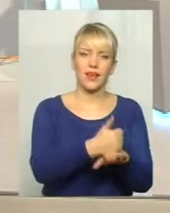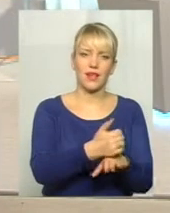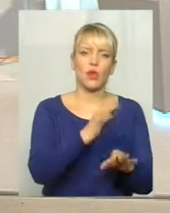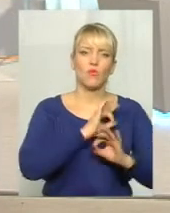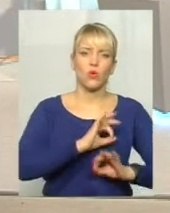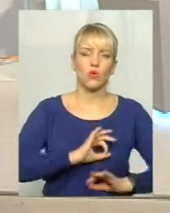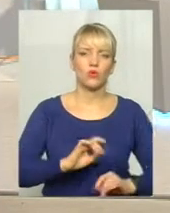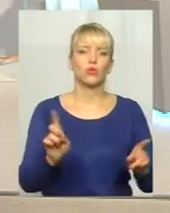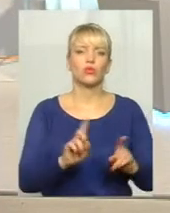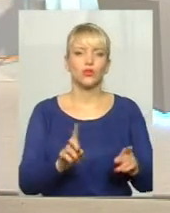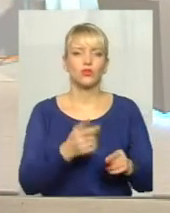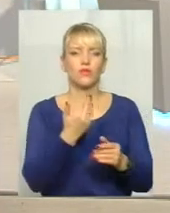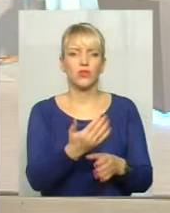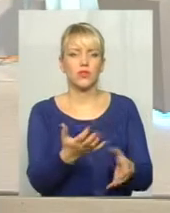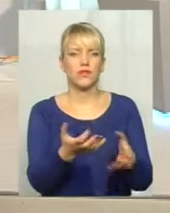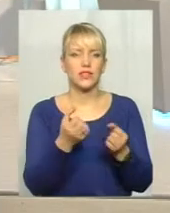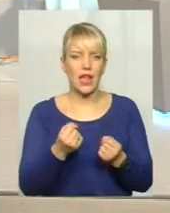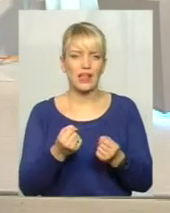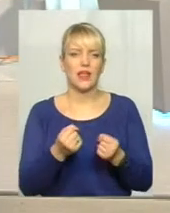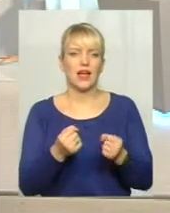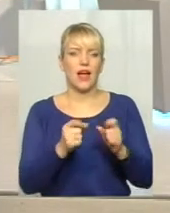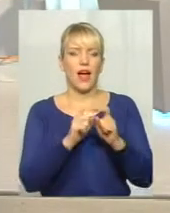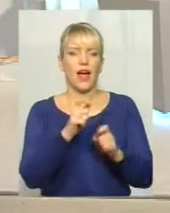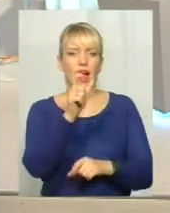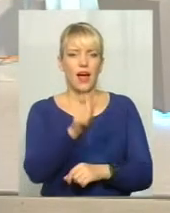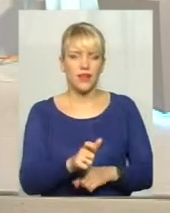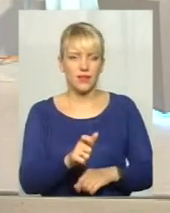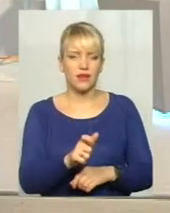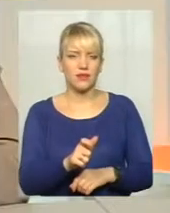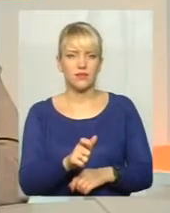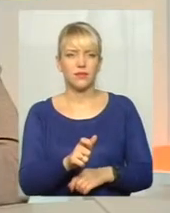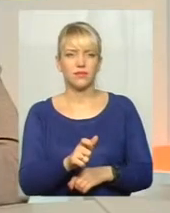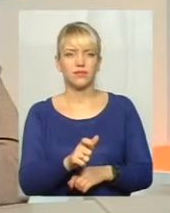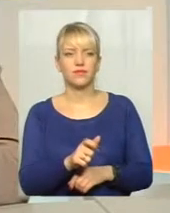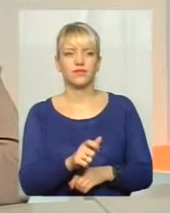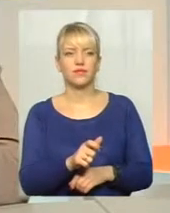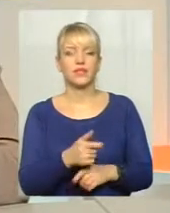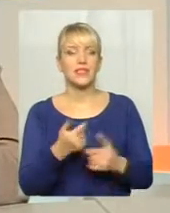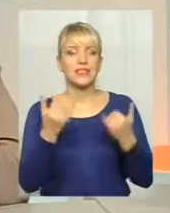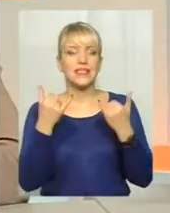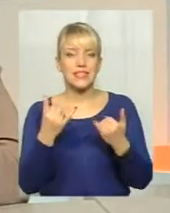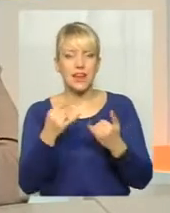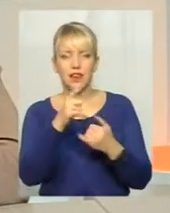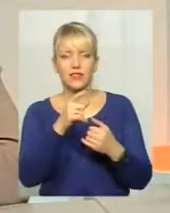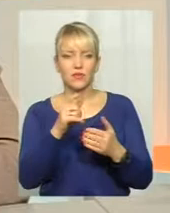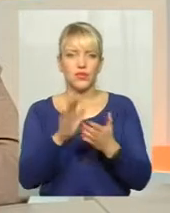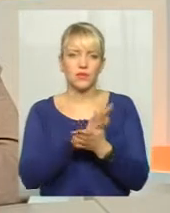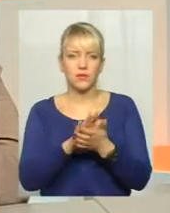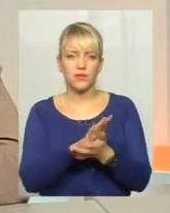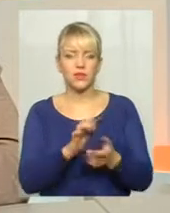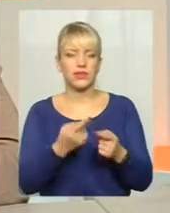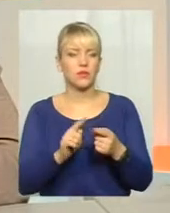дійсно взяли агента, який, ну, якби зараз вони прикриваються тим, що не